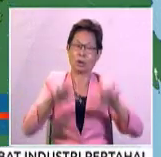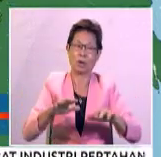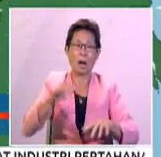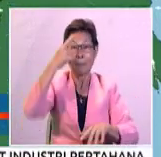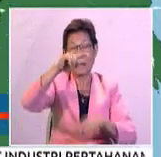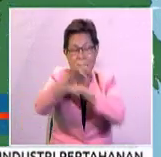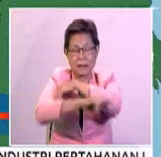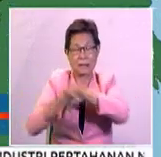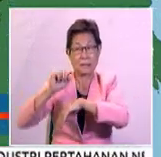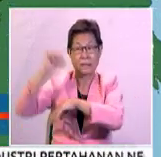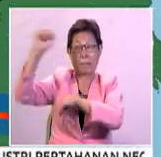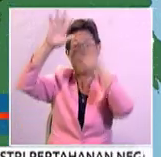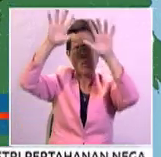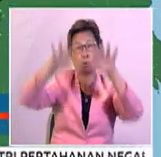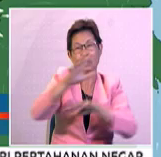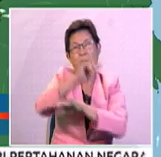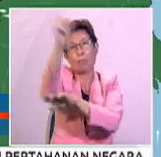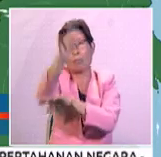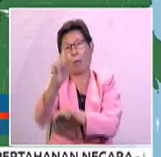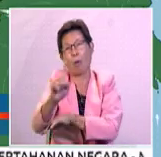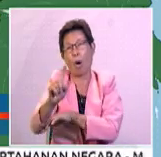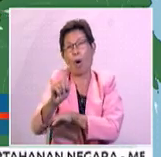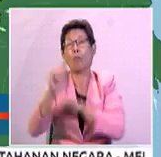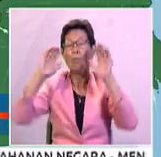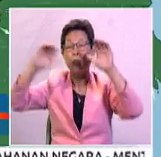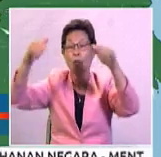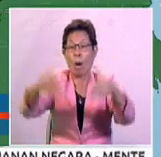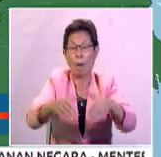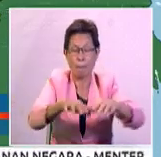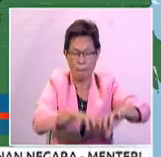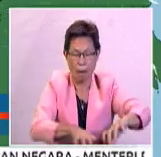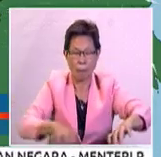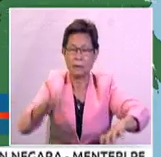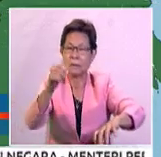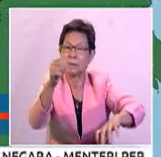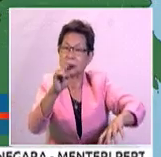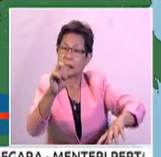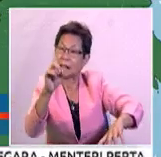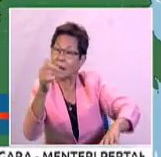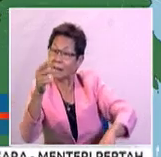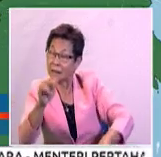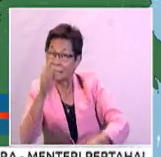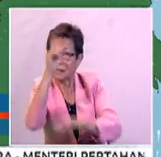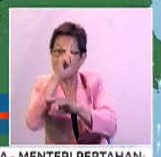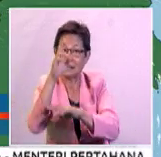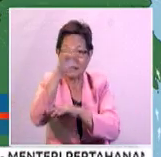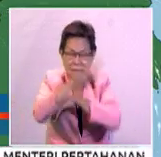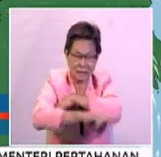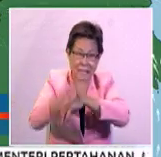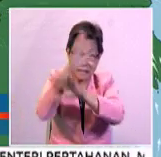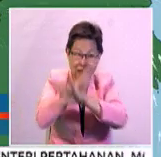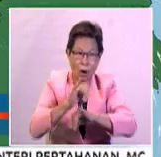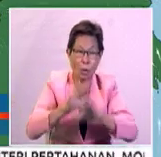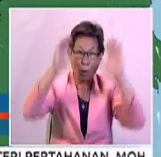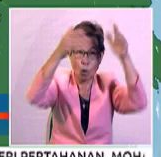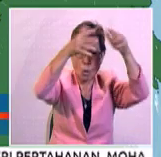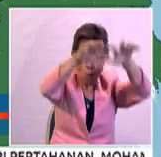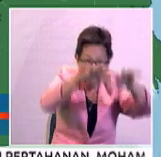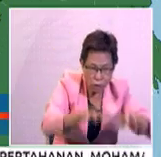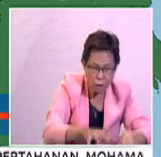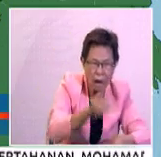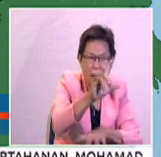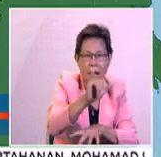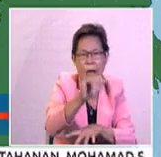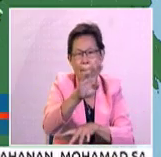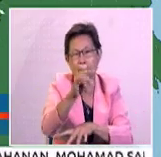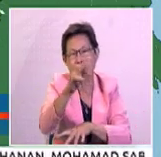negeri Sabah pula, hujan berserta beberapa petir lebih tertumpu di bahagian Sandakan. Bagi negeri Sarawak pula, hujan lebih tertumpu di bahagian